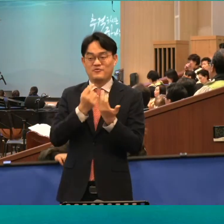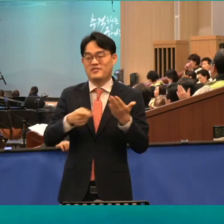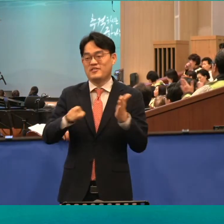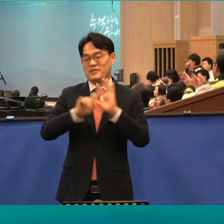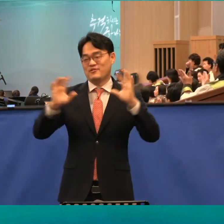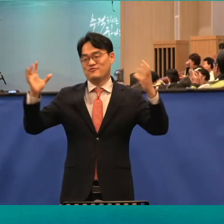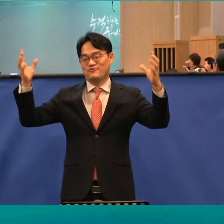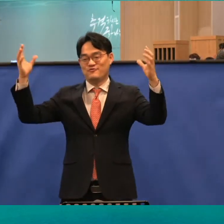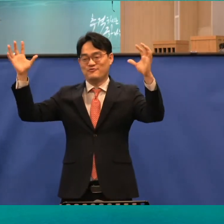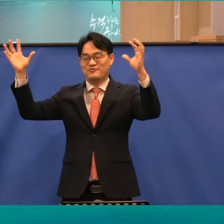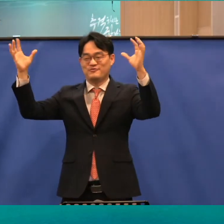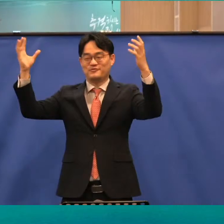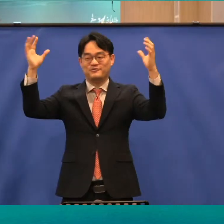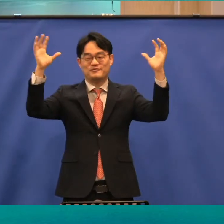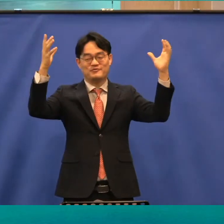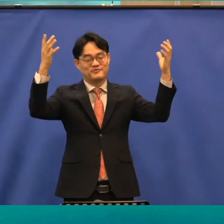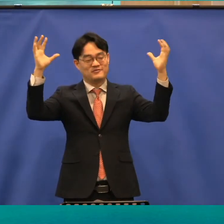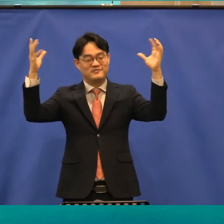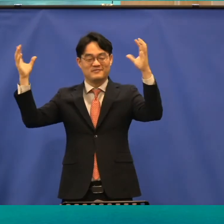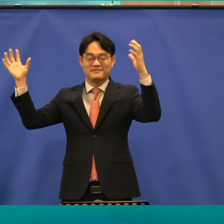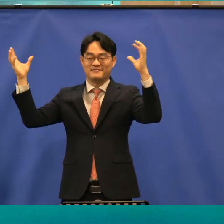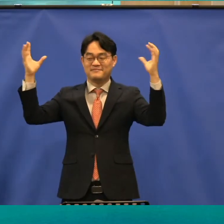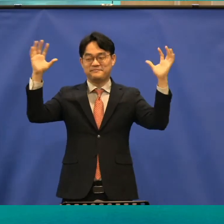치겠습니다. 감사합니다.